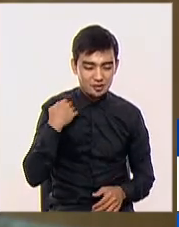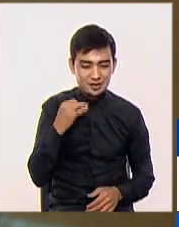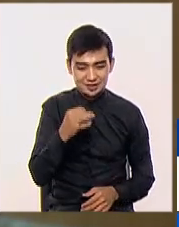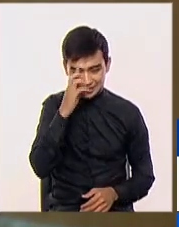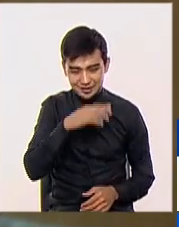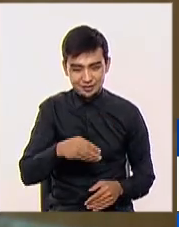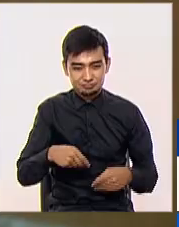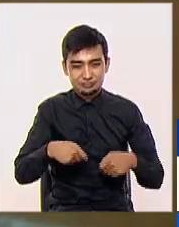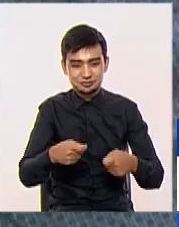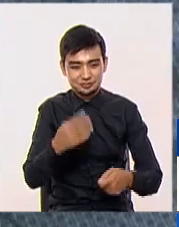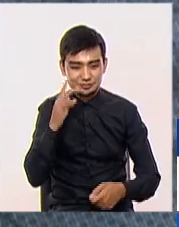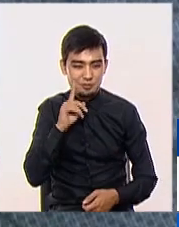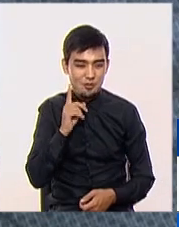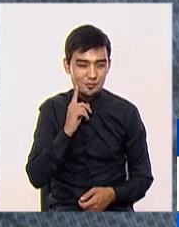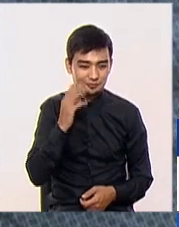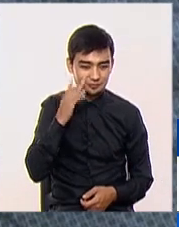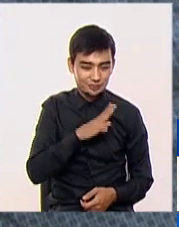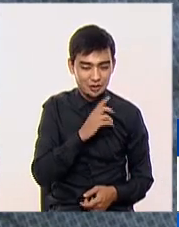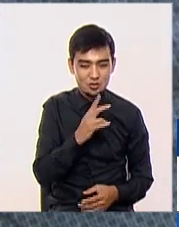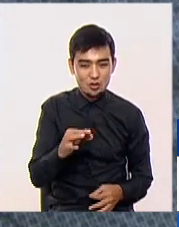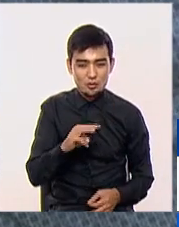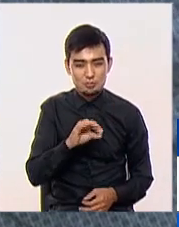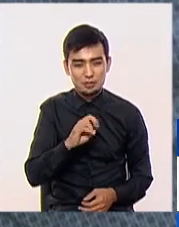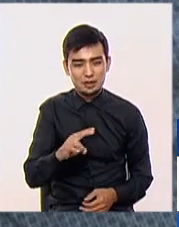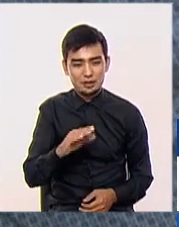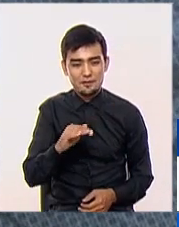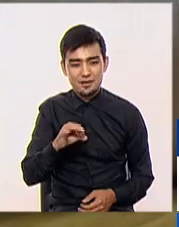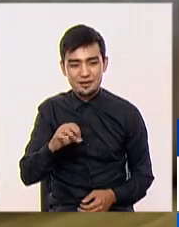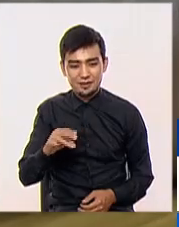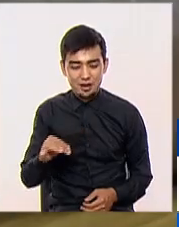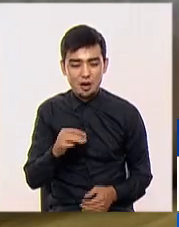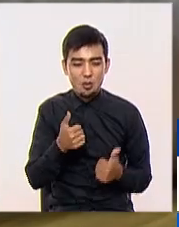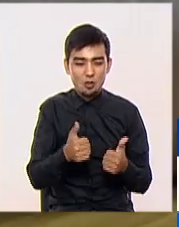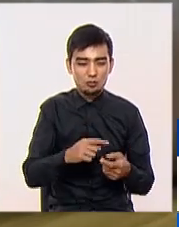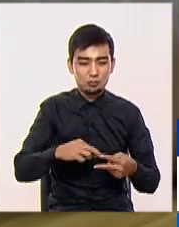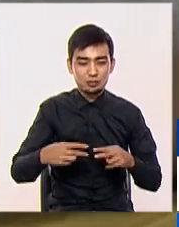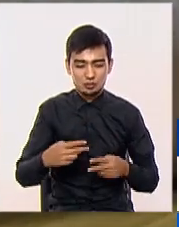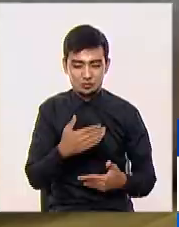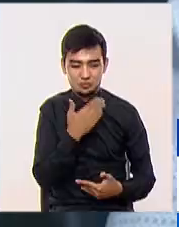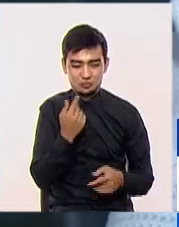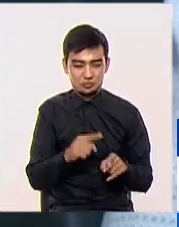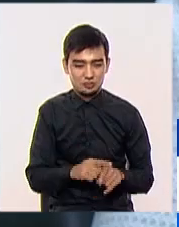пытались дать дорогу, как говорится, молодым, в частности, в Минфине. И ничего хорошего из этого не вышло.